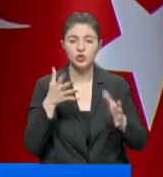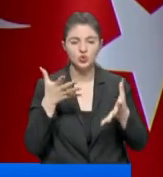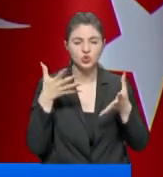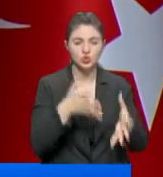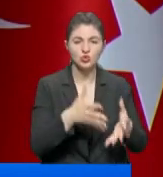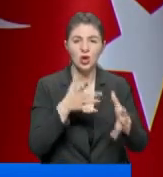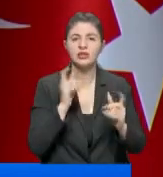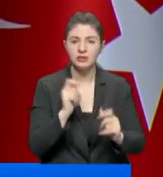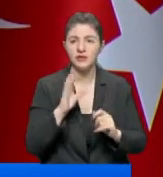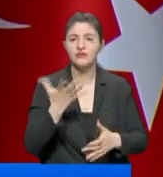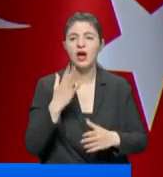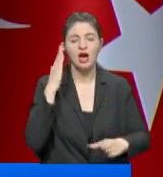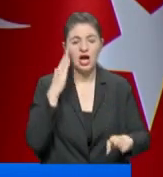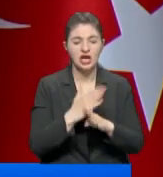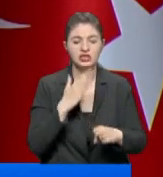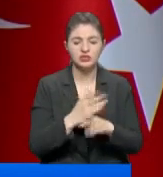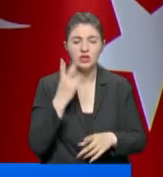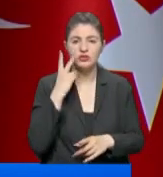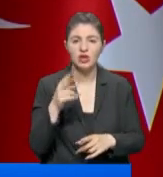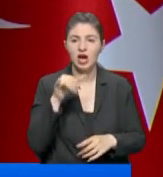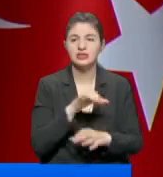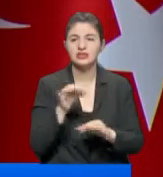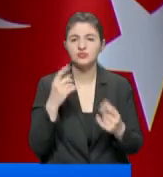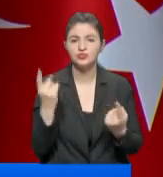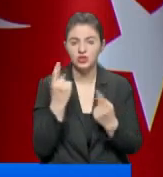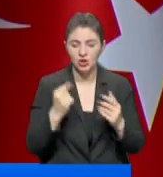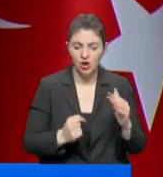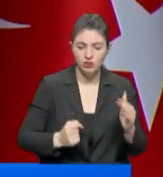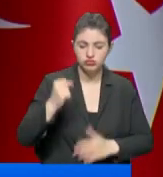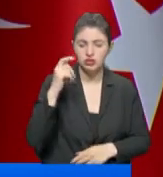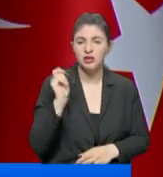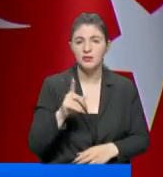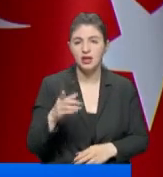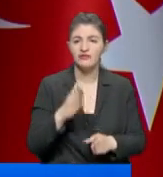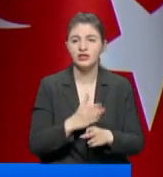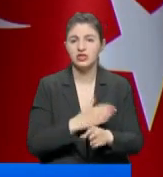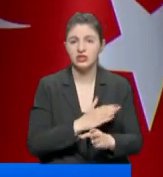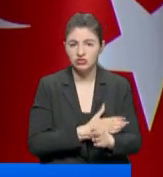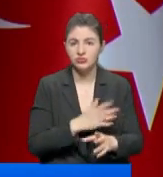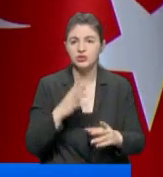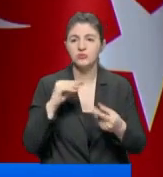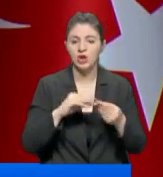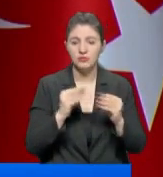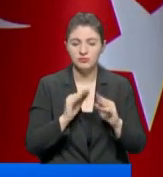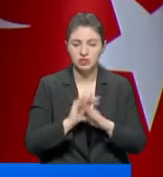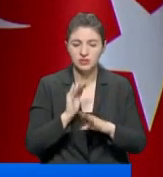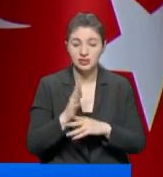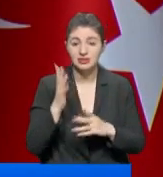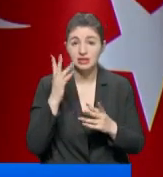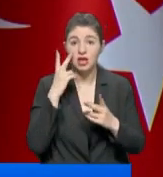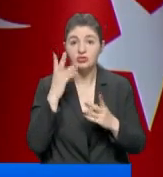stokçuluk veya anlaşma yoluyla haksız şekilde yükselterek vatandaşlarımızın mağduriyeti